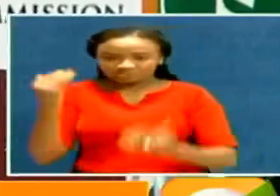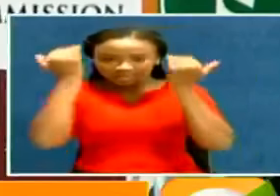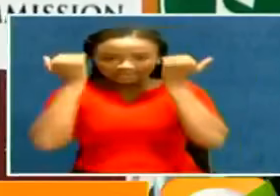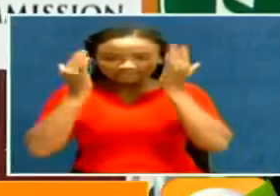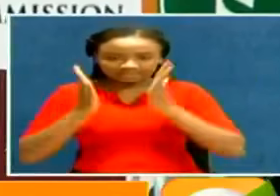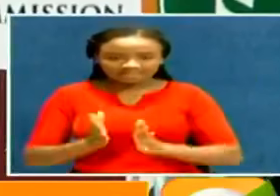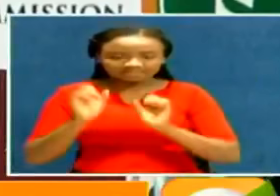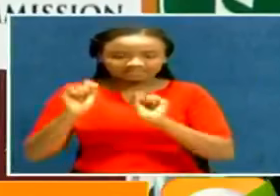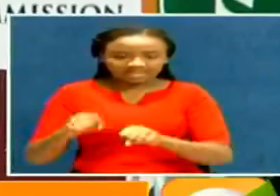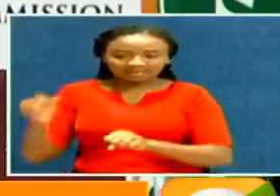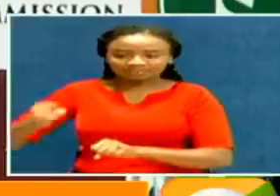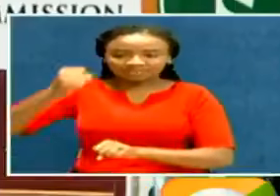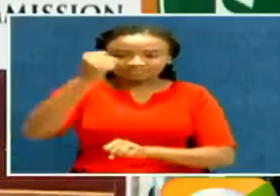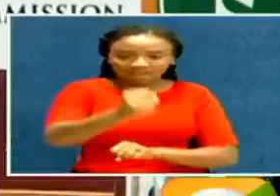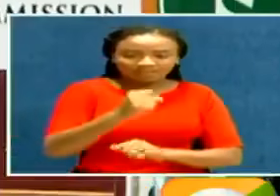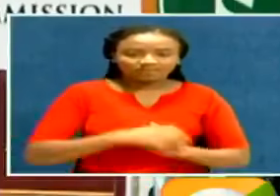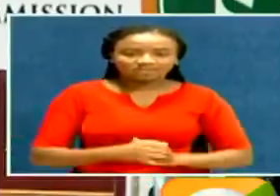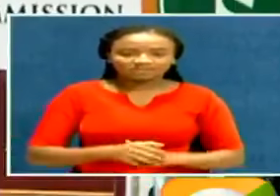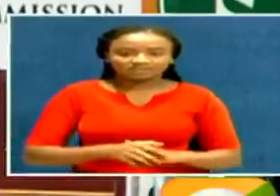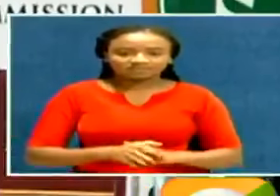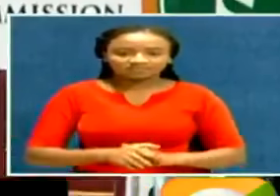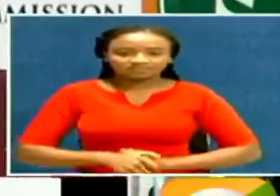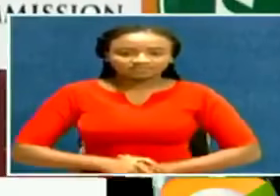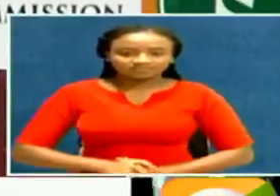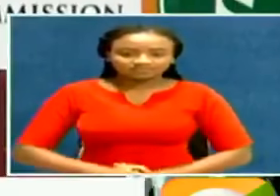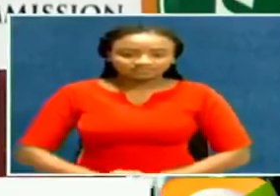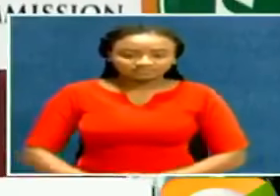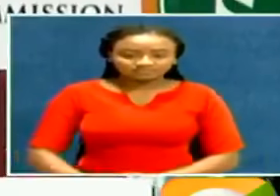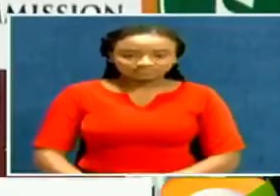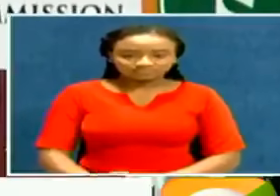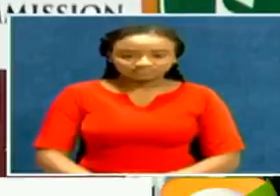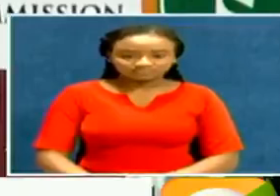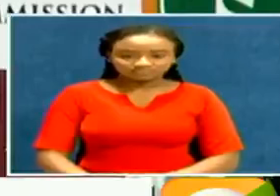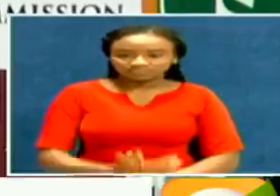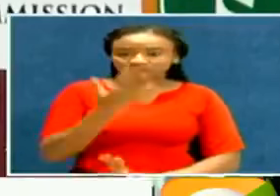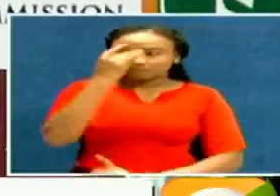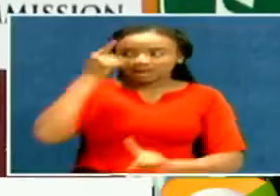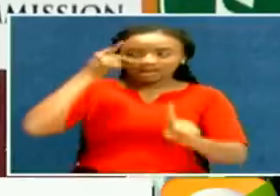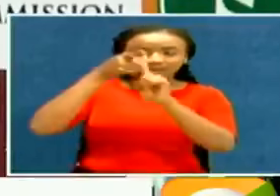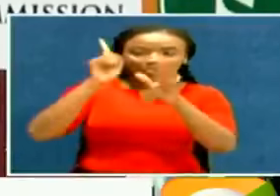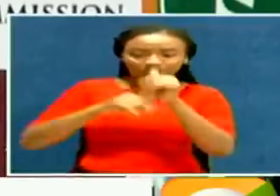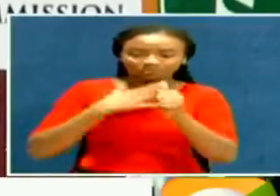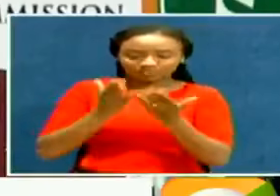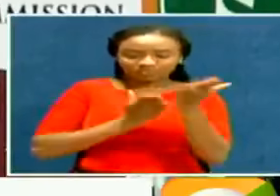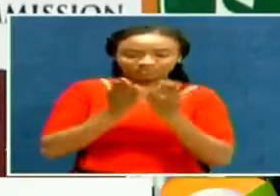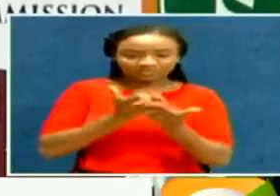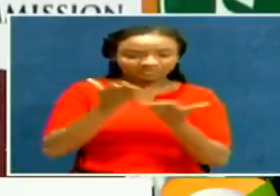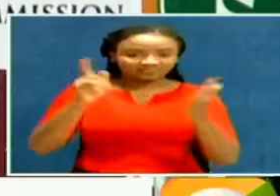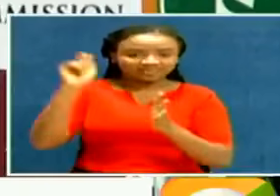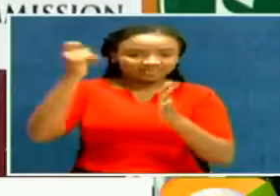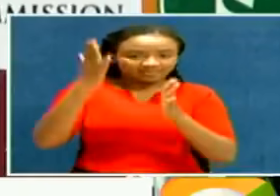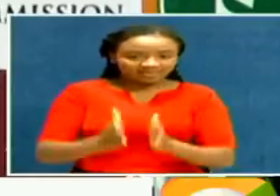president in that atmosphere of we are serving Kenyans, all of us, and we are concerned about